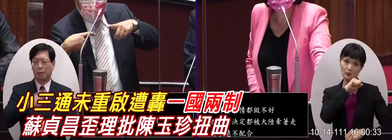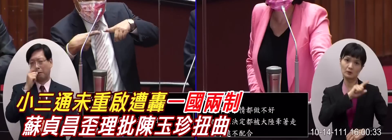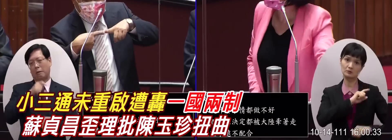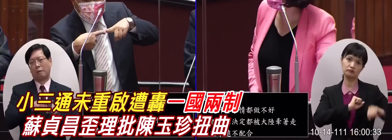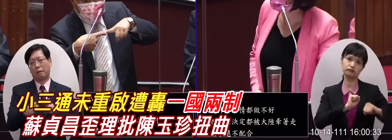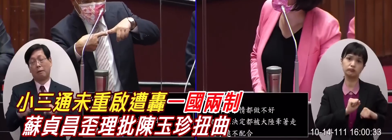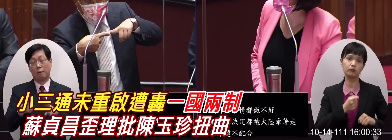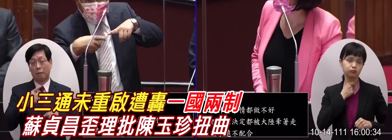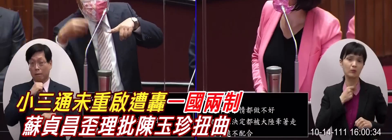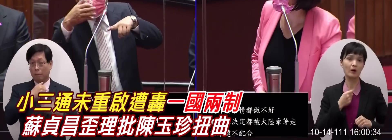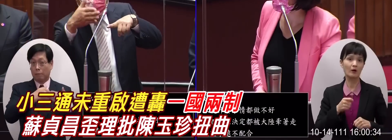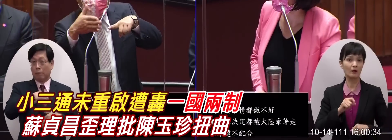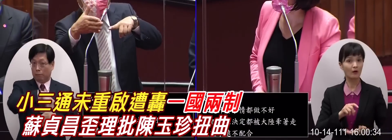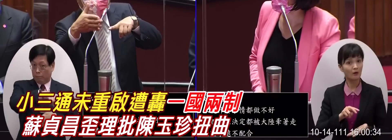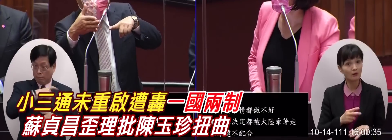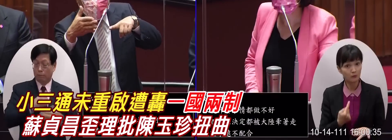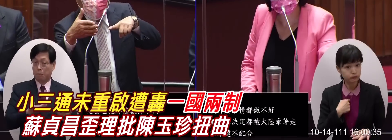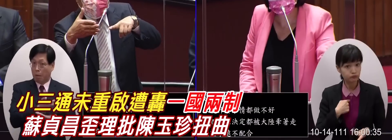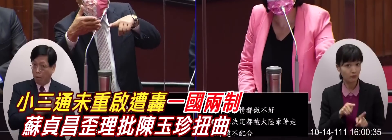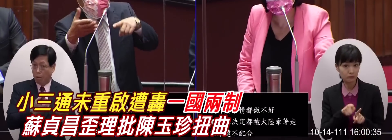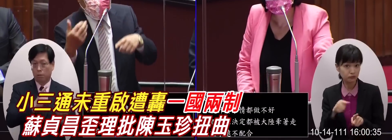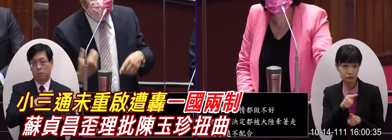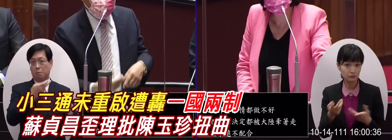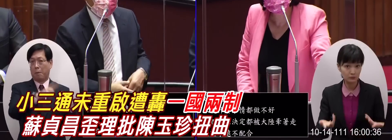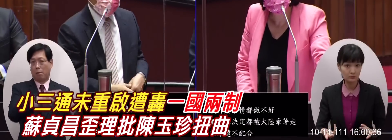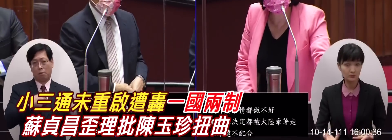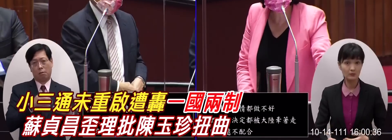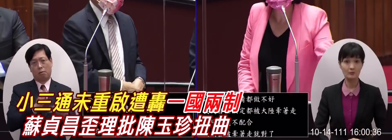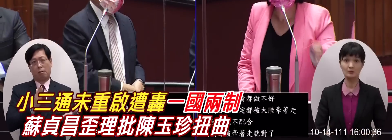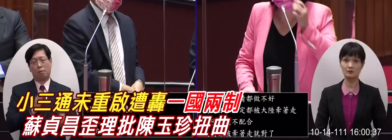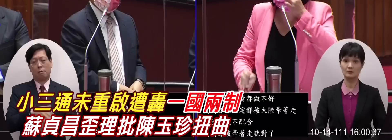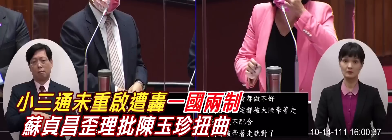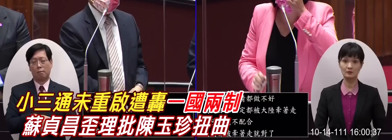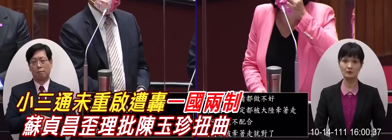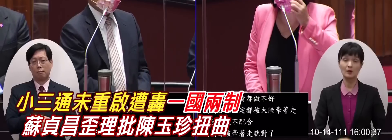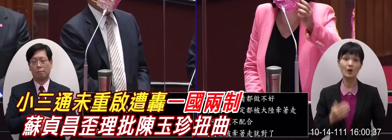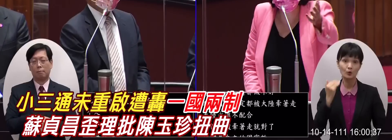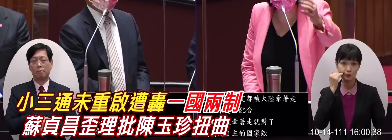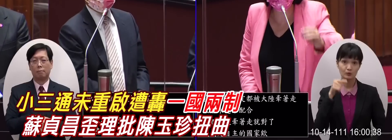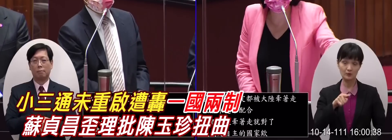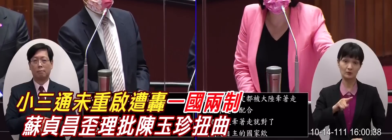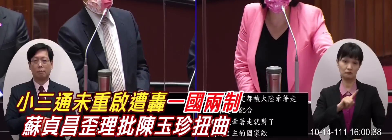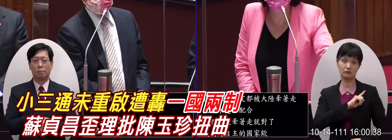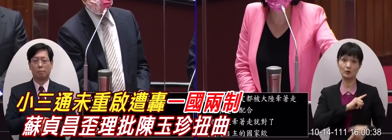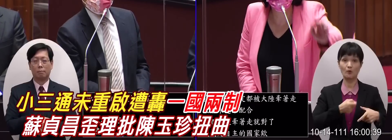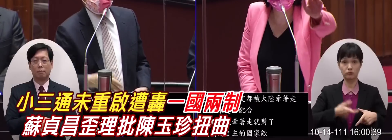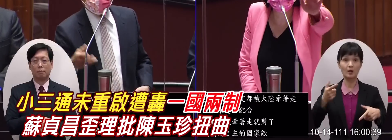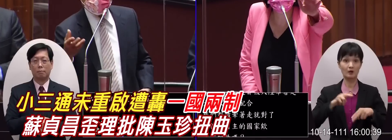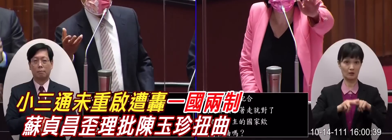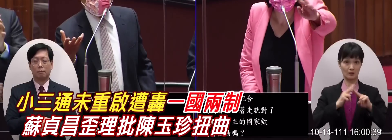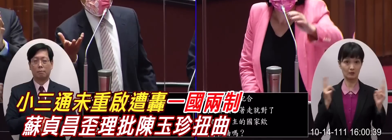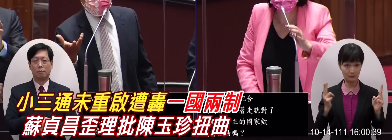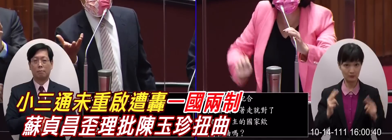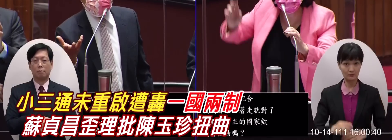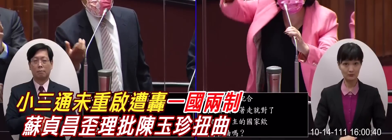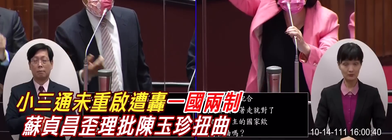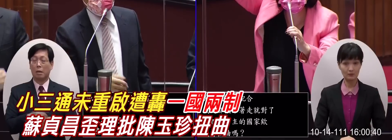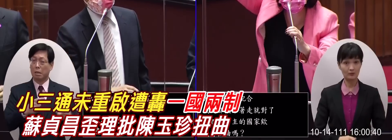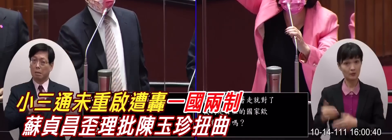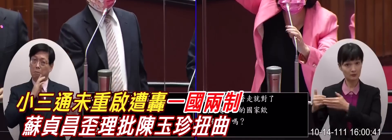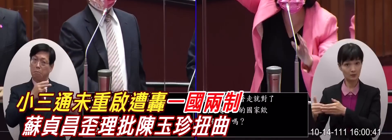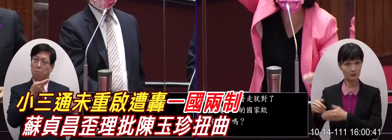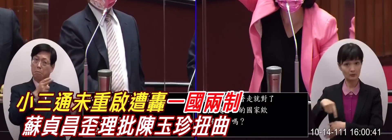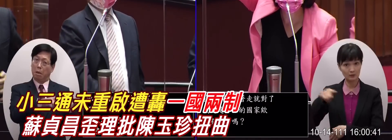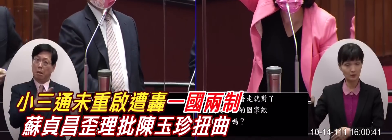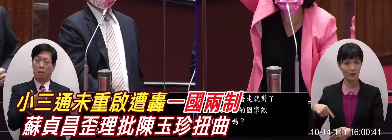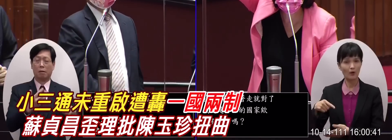了。两边要通，他那边把它关起来，怎么通？ 啊！如果你宣布开放大陆，如果大陆已经